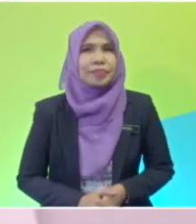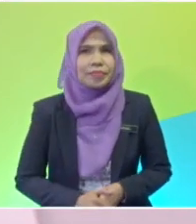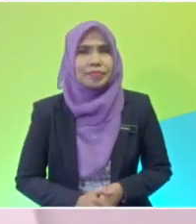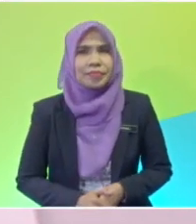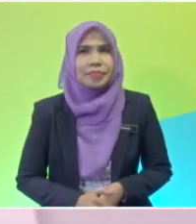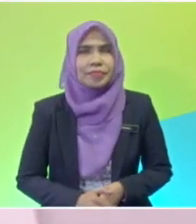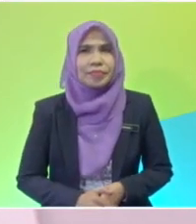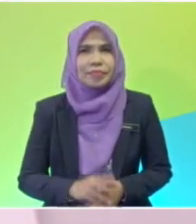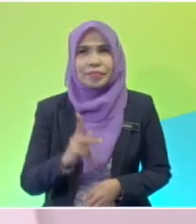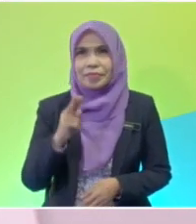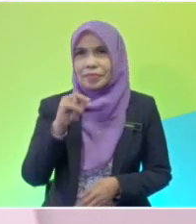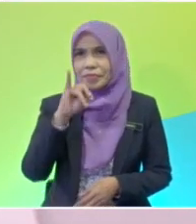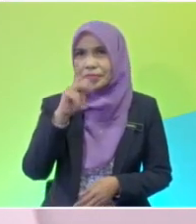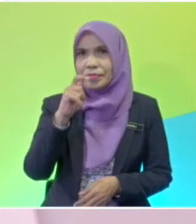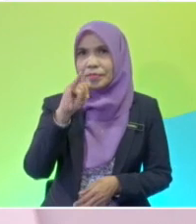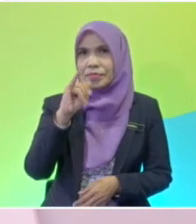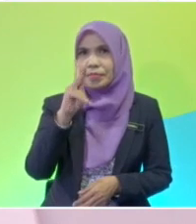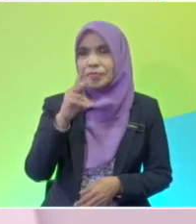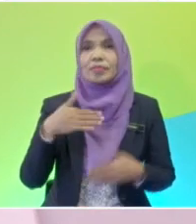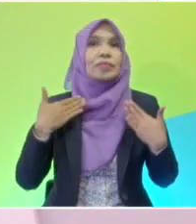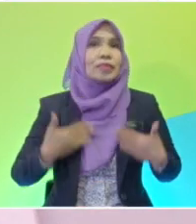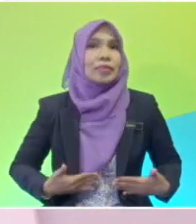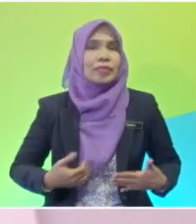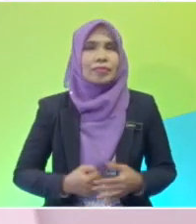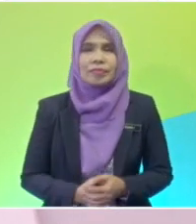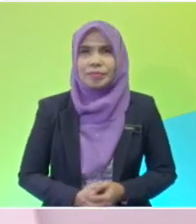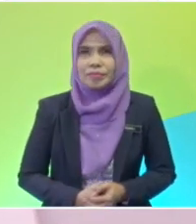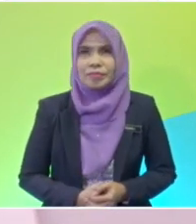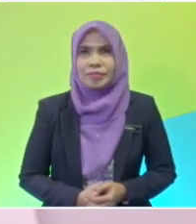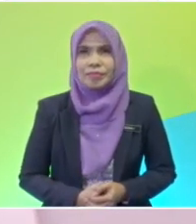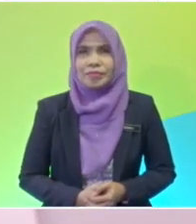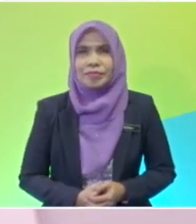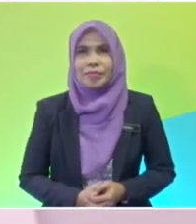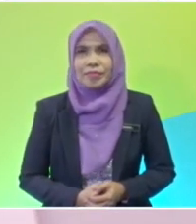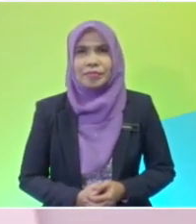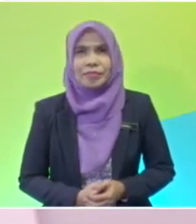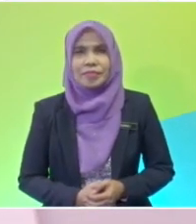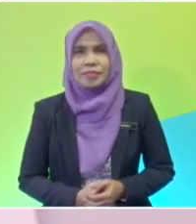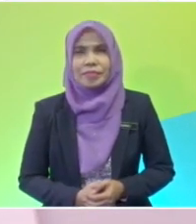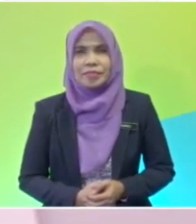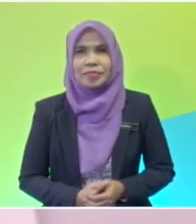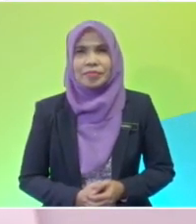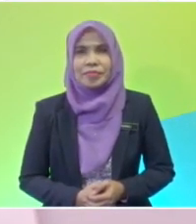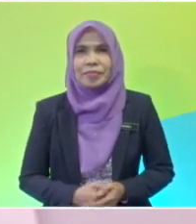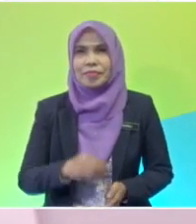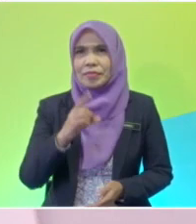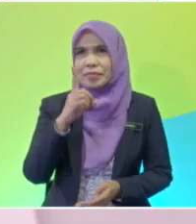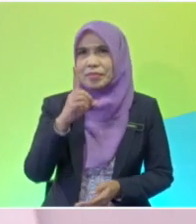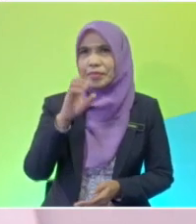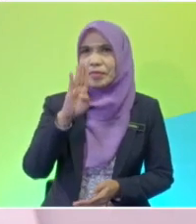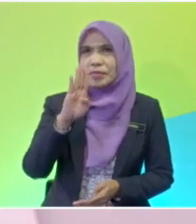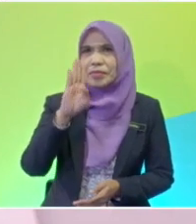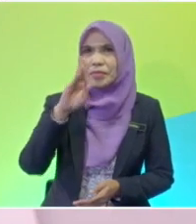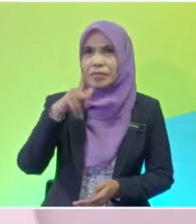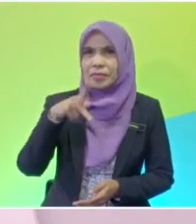Maksudnya oke untuk menerangkan maksud titik diri kita rujuk kepada sumber dewan bahasa dan pustaka edisi 4 kritik itu